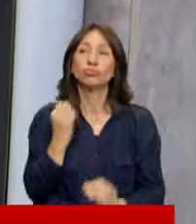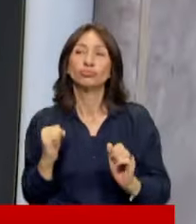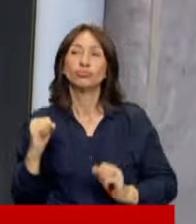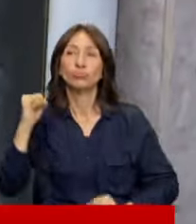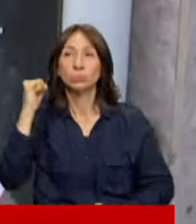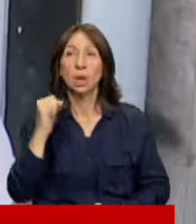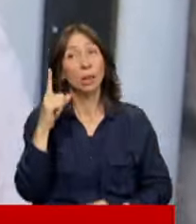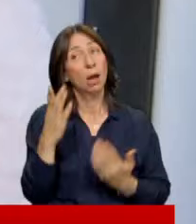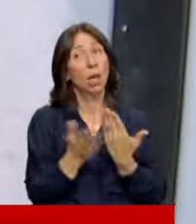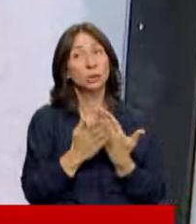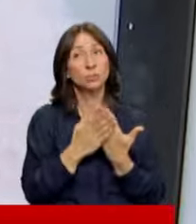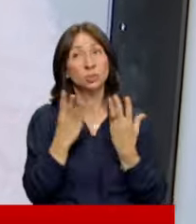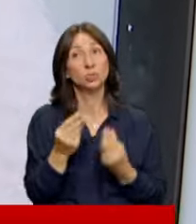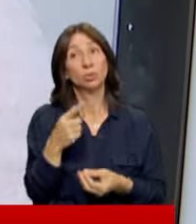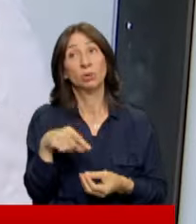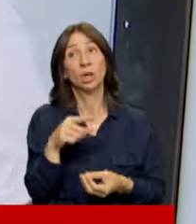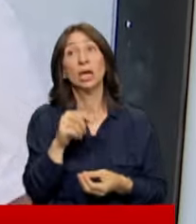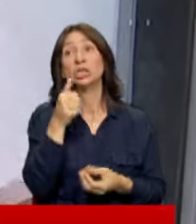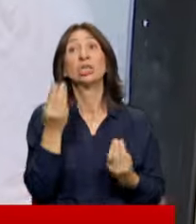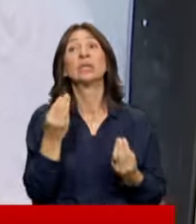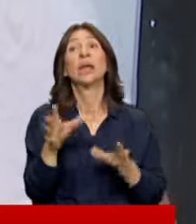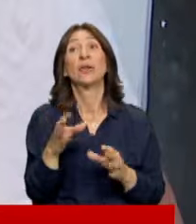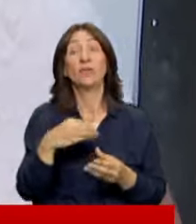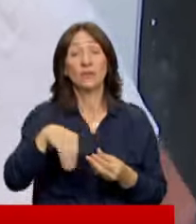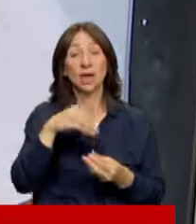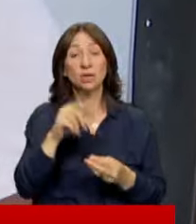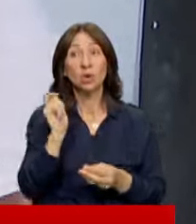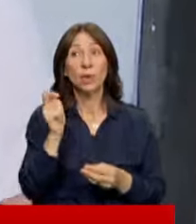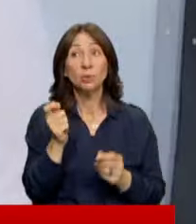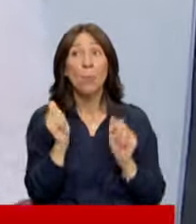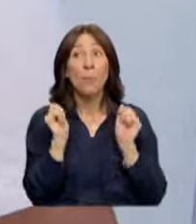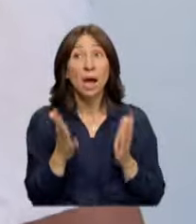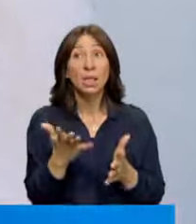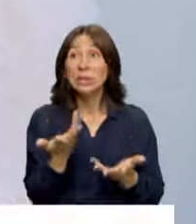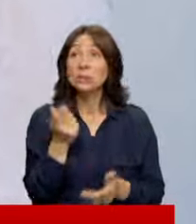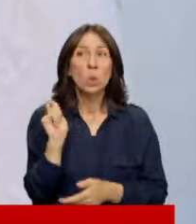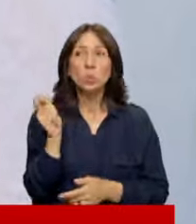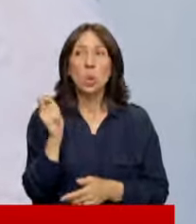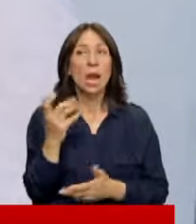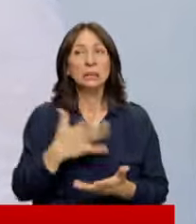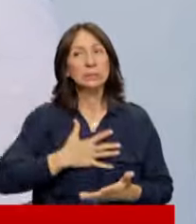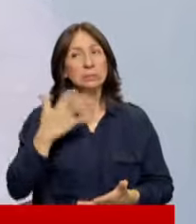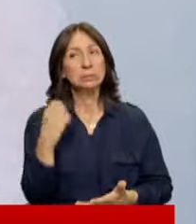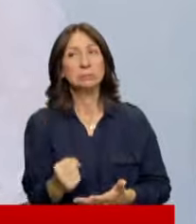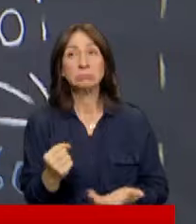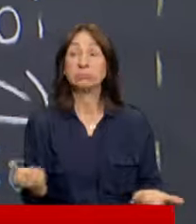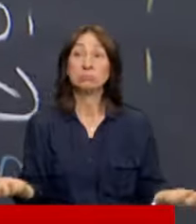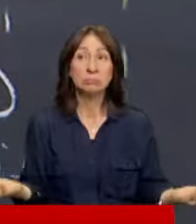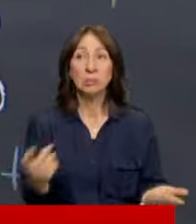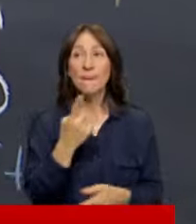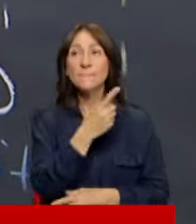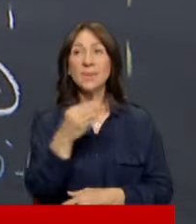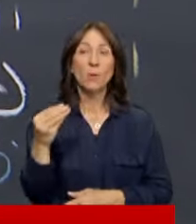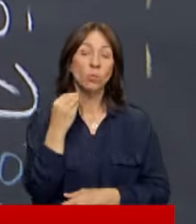arttı. Vallahi Allah yardımcı olsun onlara. Biz iyi değil yani. Faizin ödemeleri çok yüksek yani. Nasıl ödüyorlar, nasıl şey yapıyorlar, çıkıyorlar bilmiyorum. 1